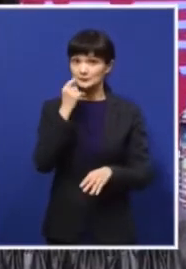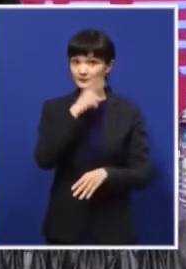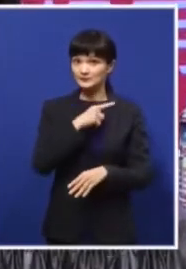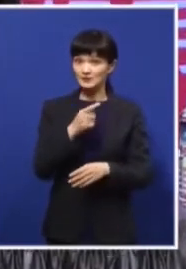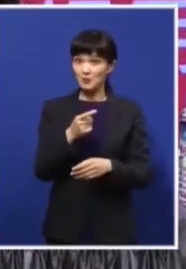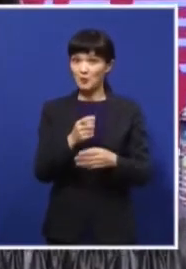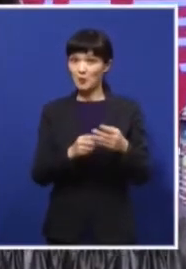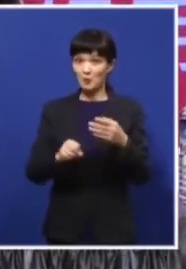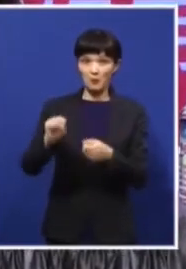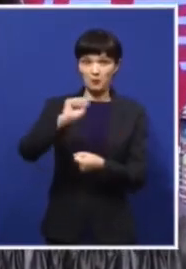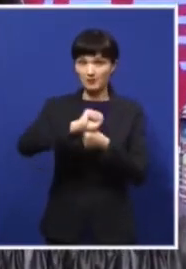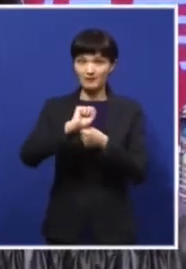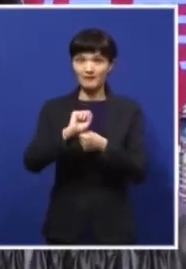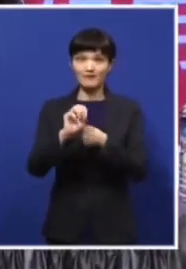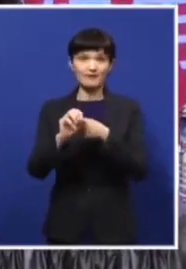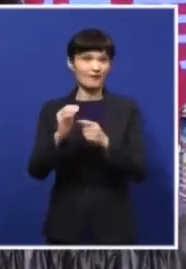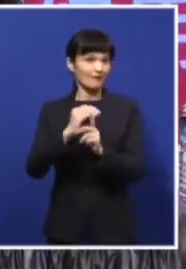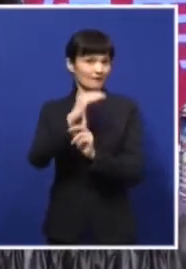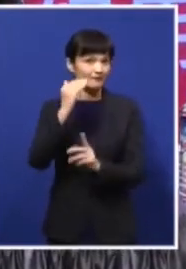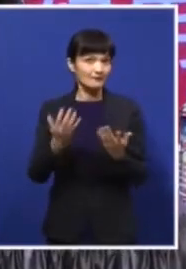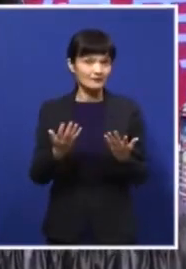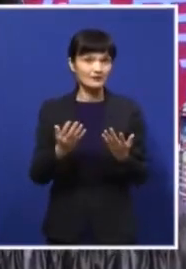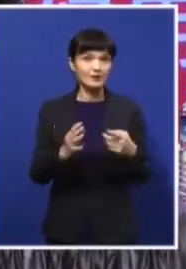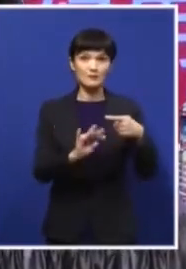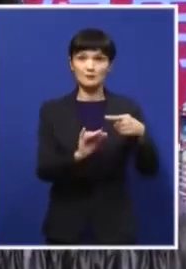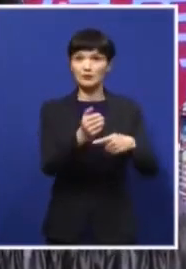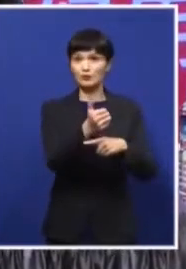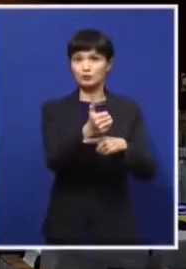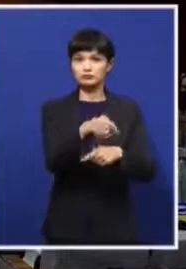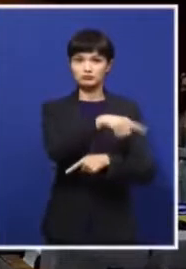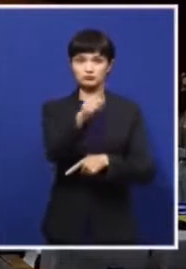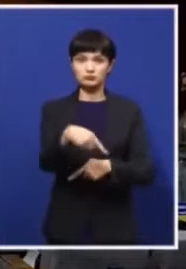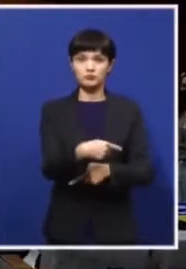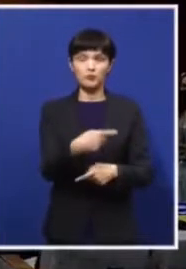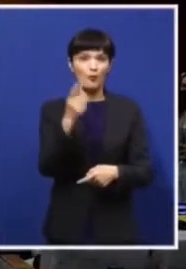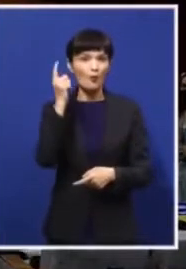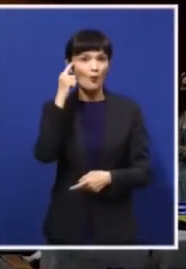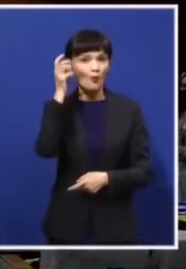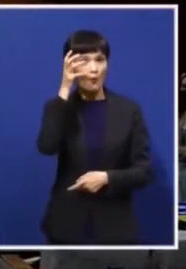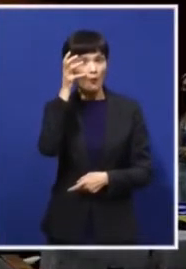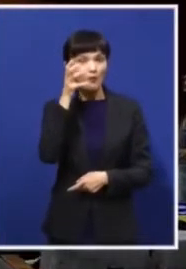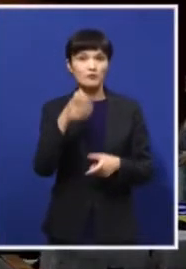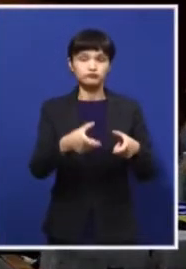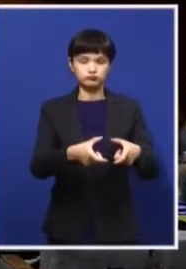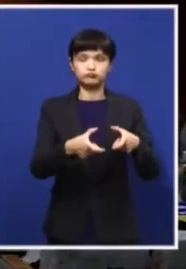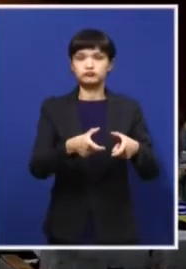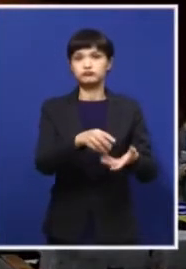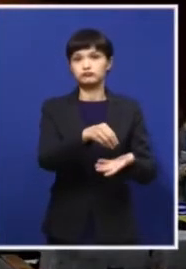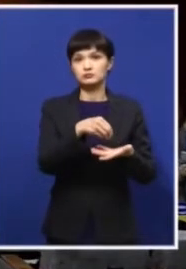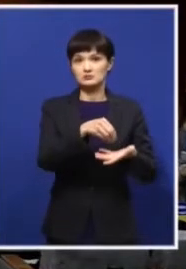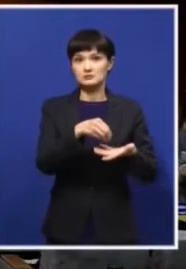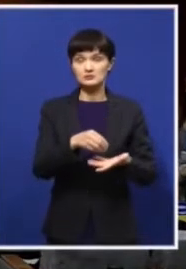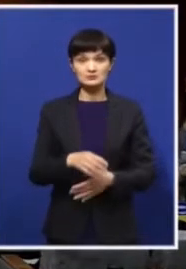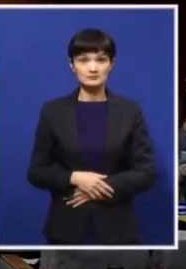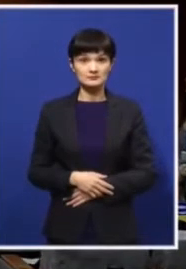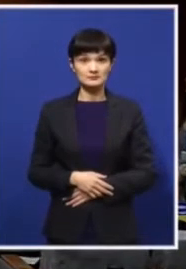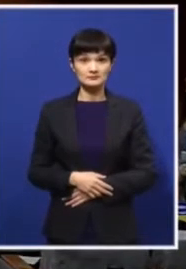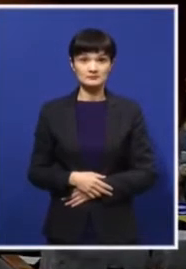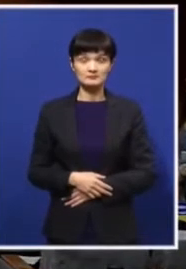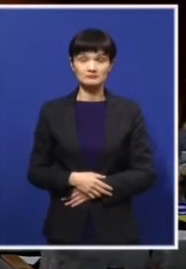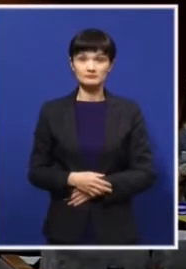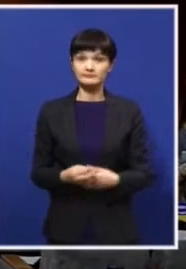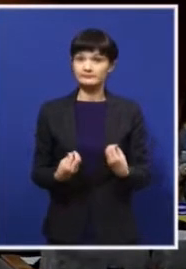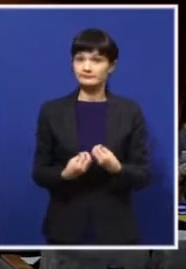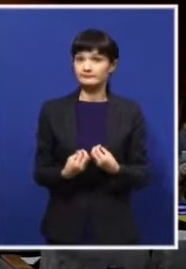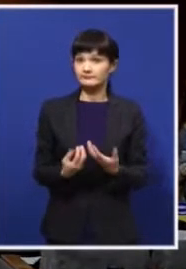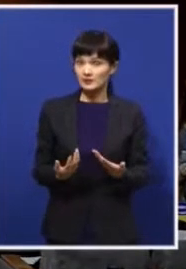为好像民调之前是超过50%的民众还是想要领纸本券，那我们有怎样因应？如果说加码